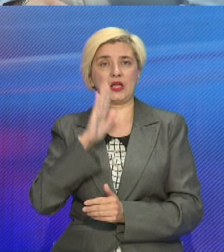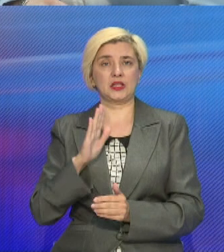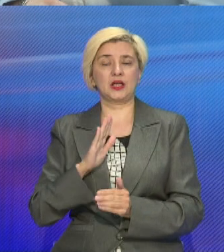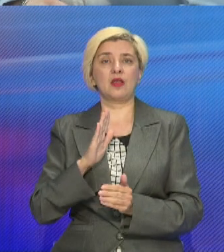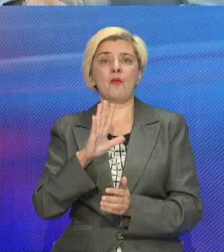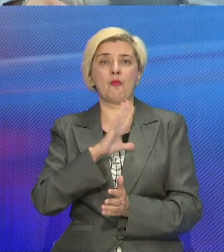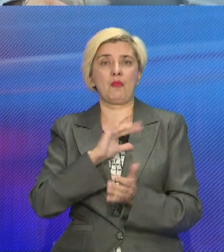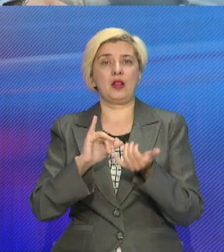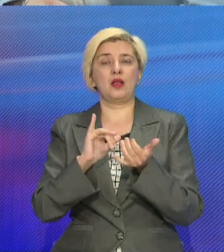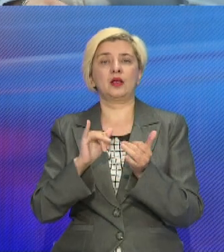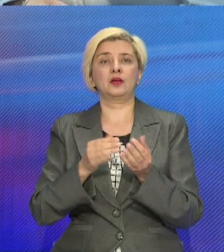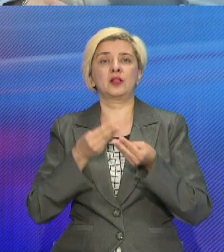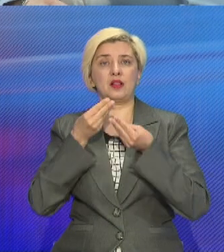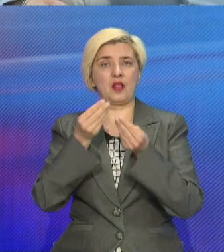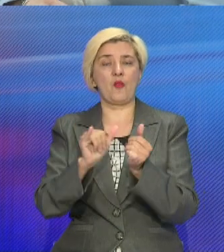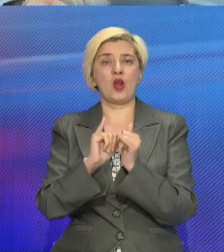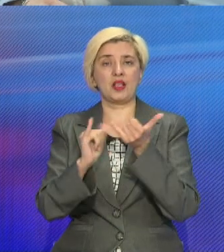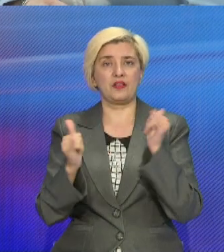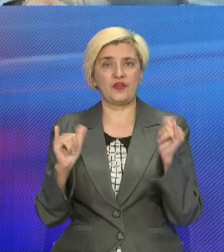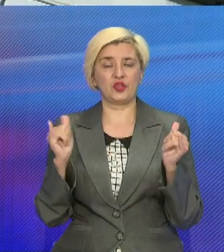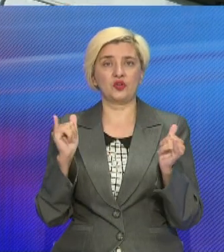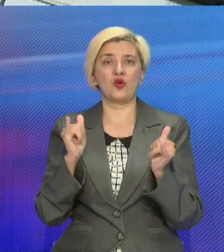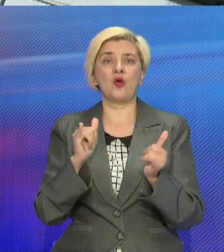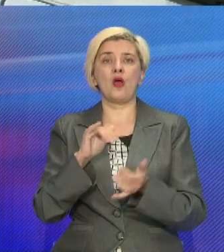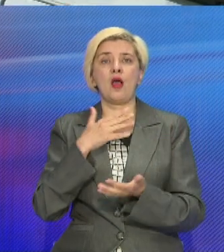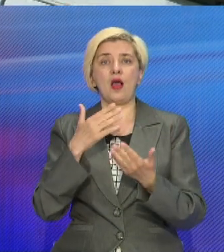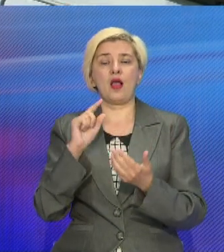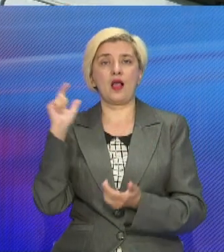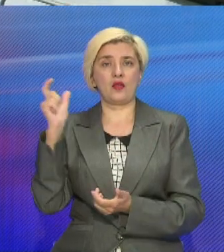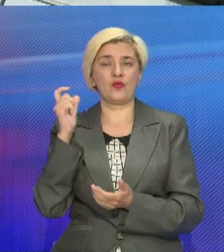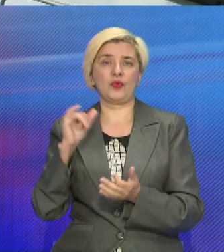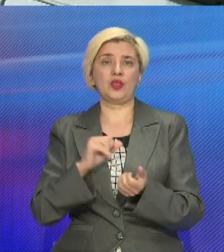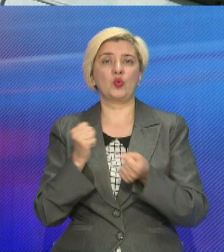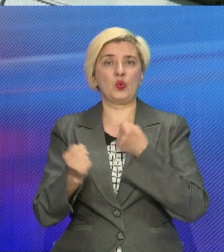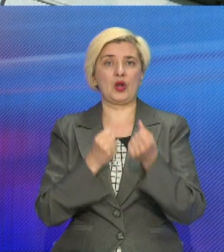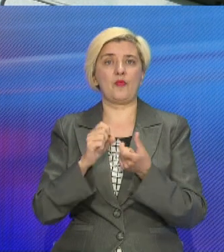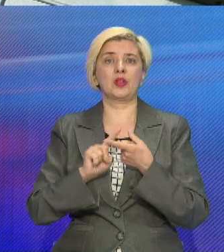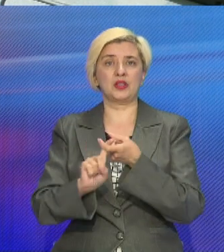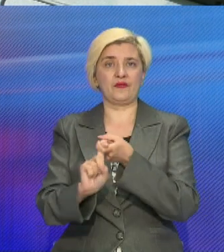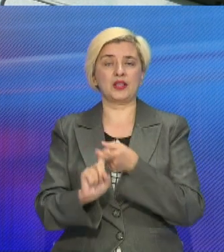умацувала культурні контакти, що стане підмурком для взаємовигідного співпрацівництва.